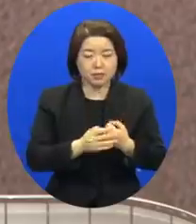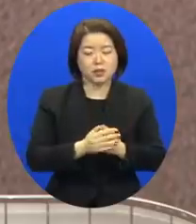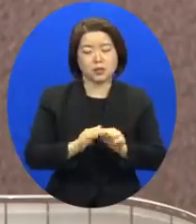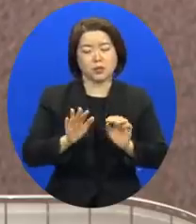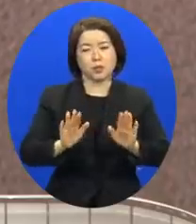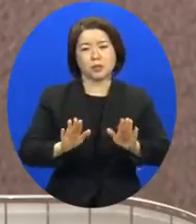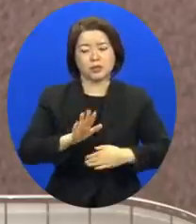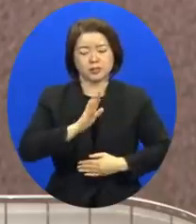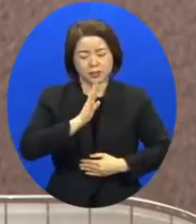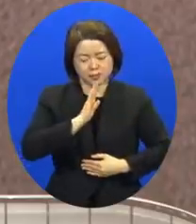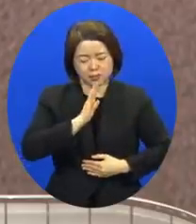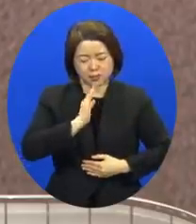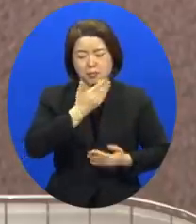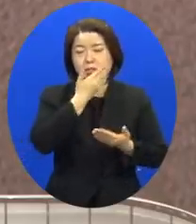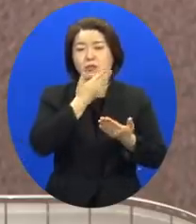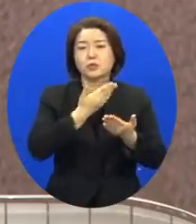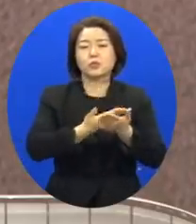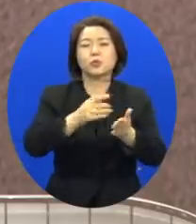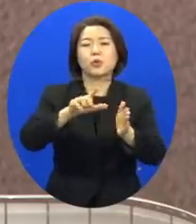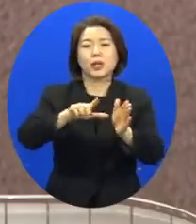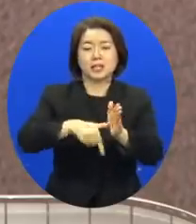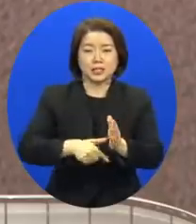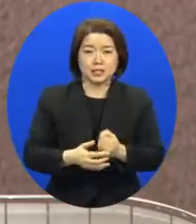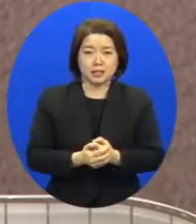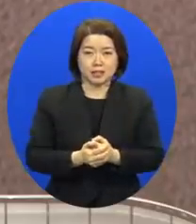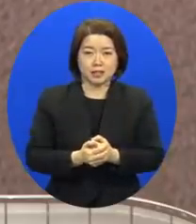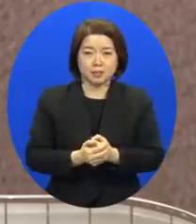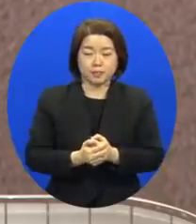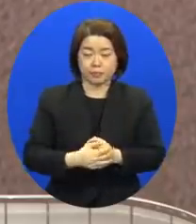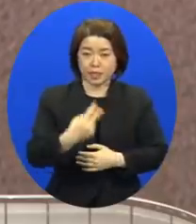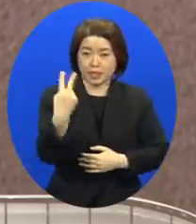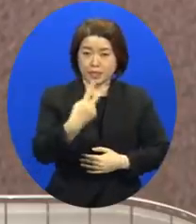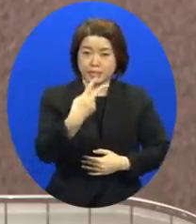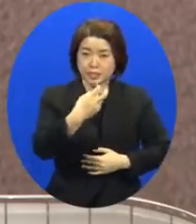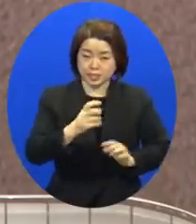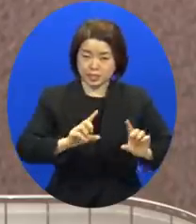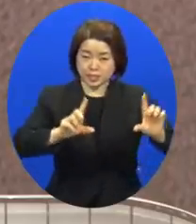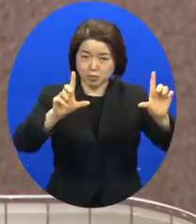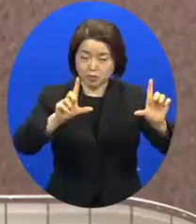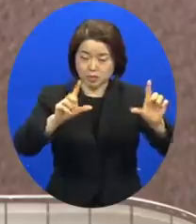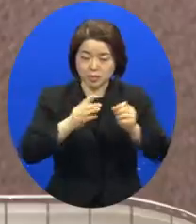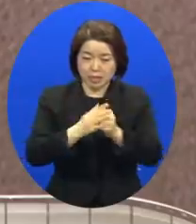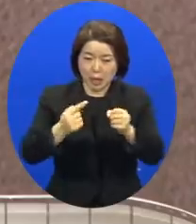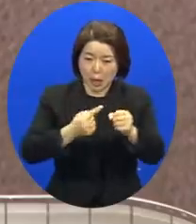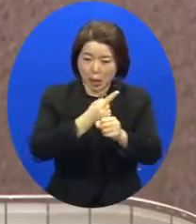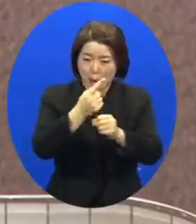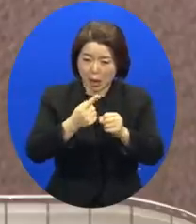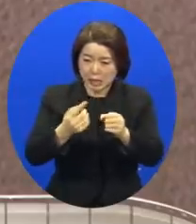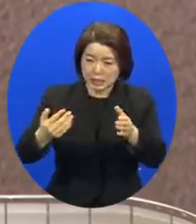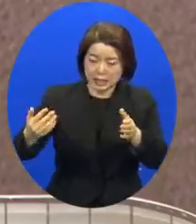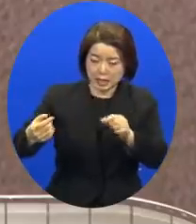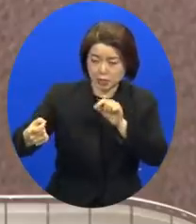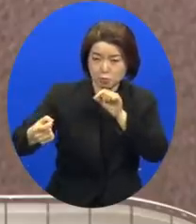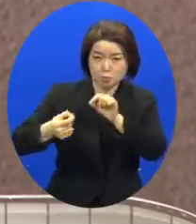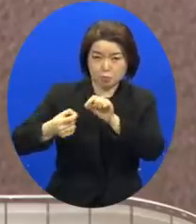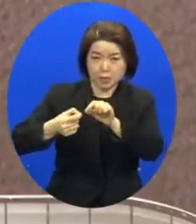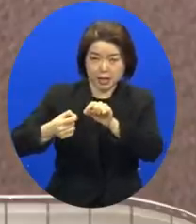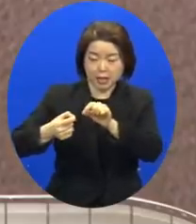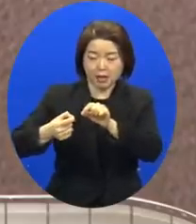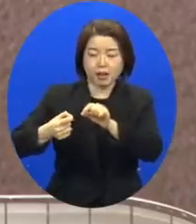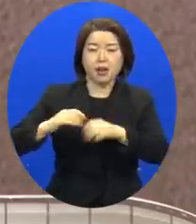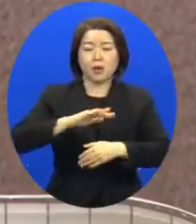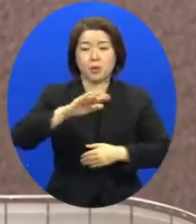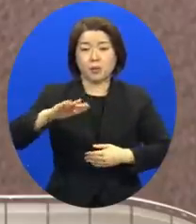중요한 시간입니다 이제 2020년이 1시간 지나 못되어서 우리에게 다가옵니다